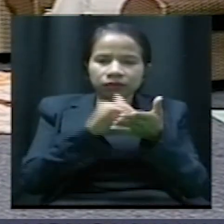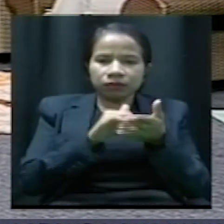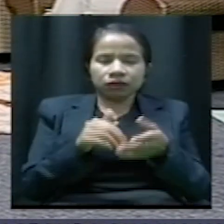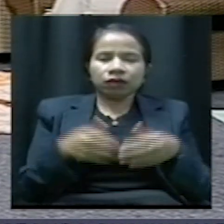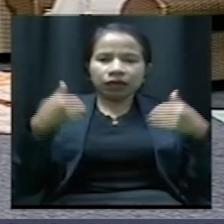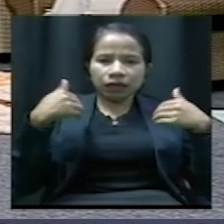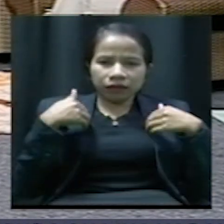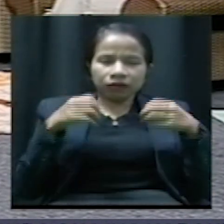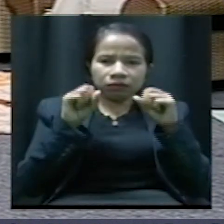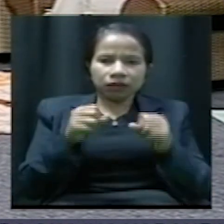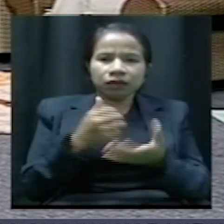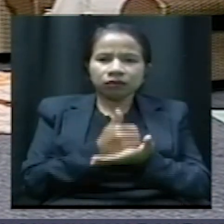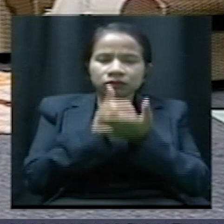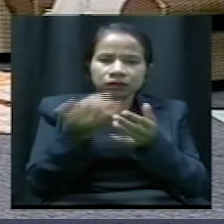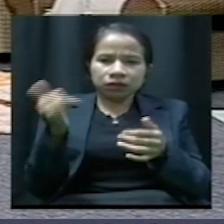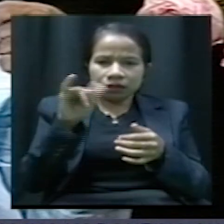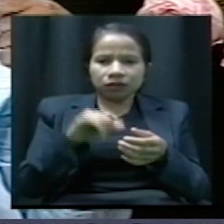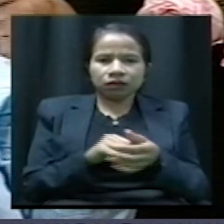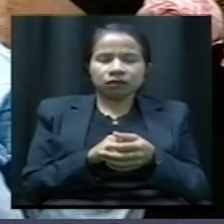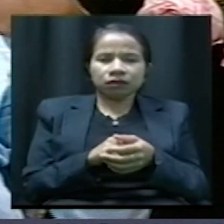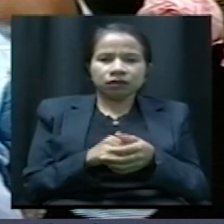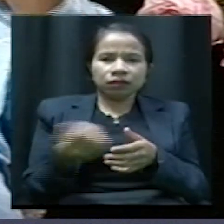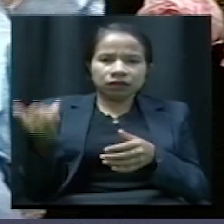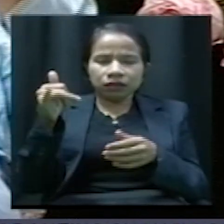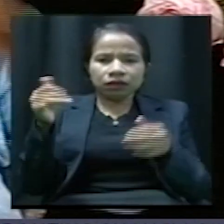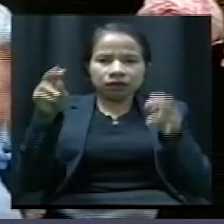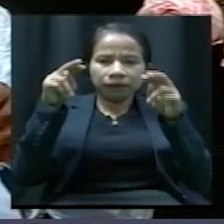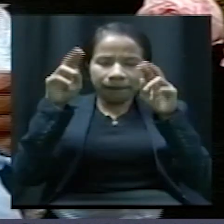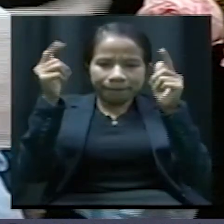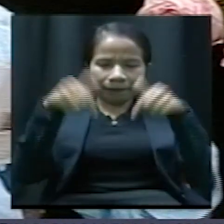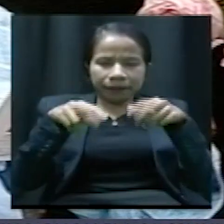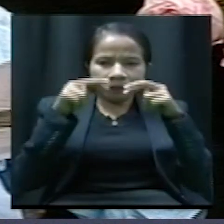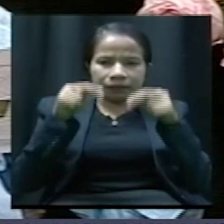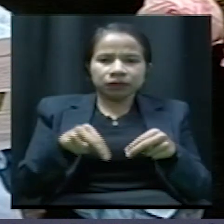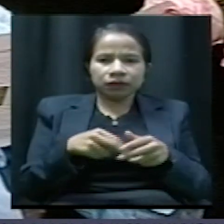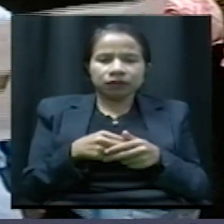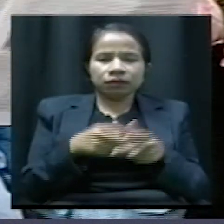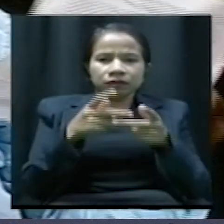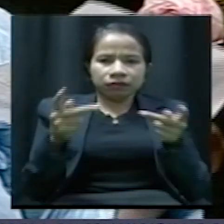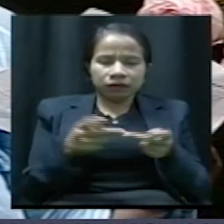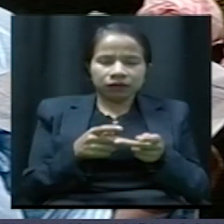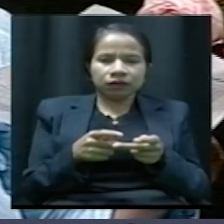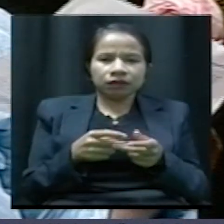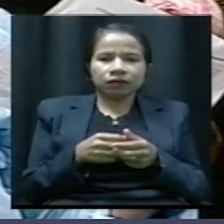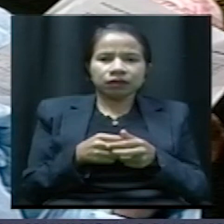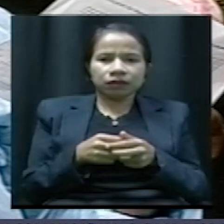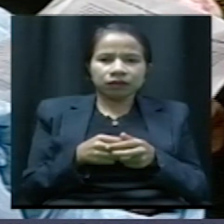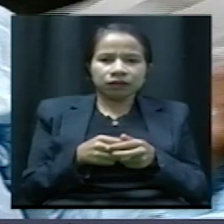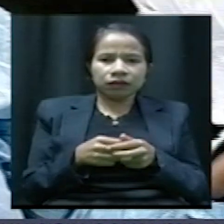para tu suporta sira ne iha galai se sira ne mai persija biasan espaço ituan tamas sira deficiencia